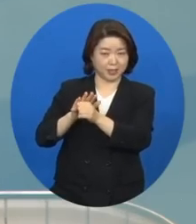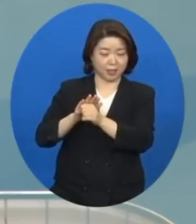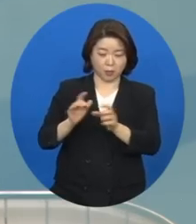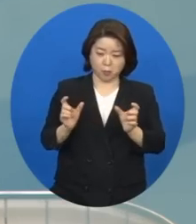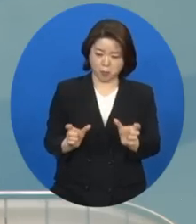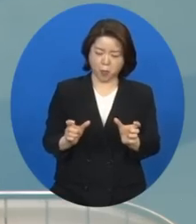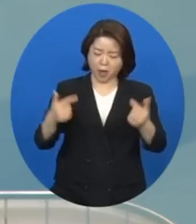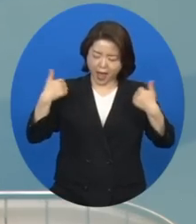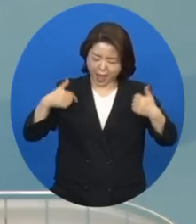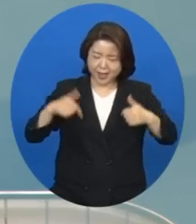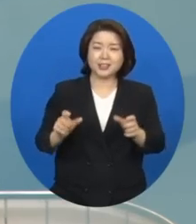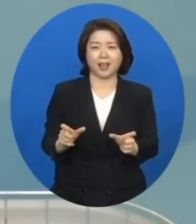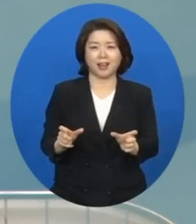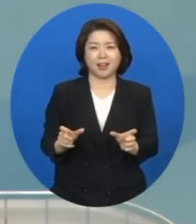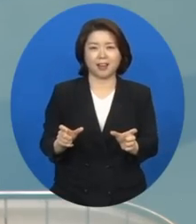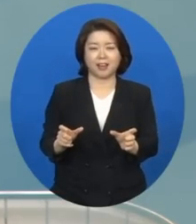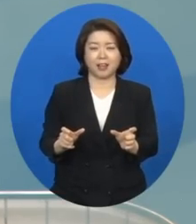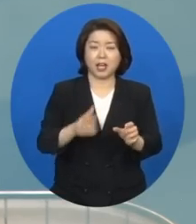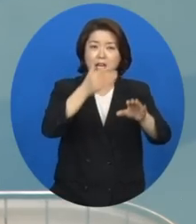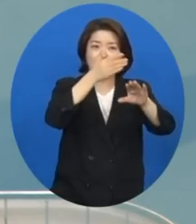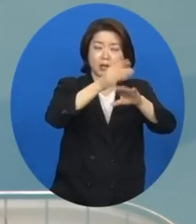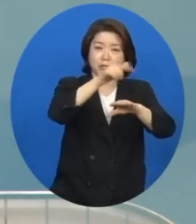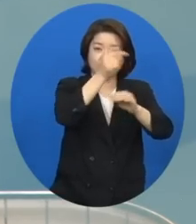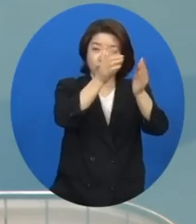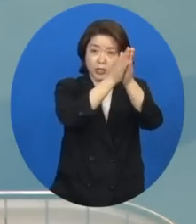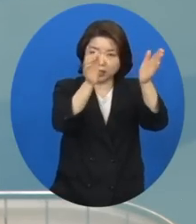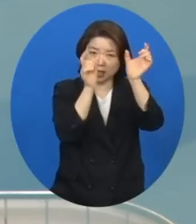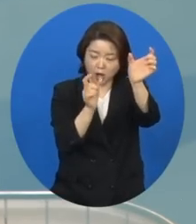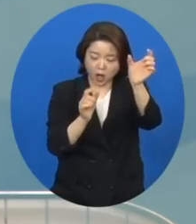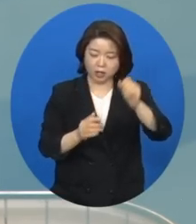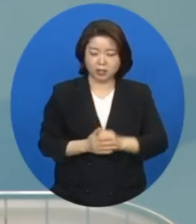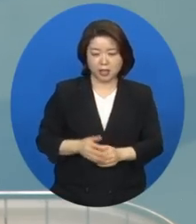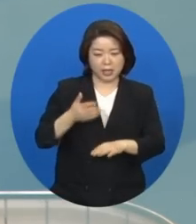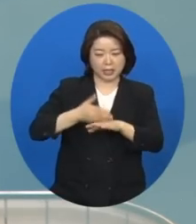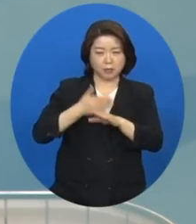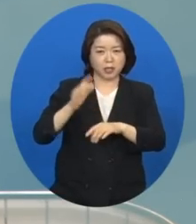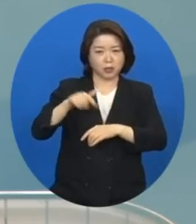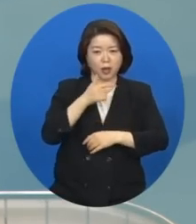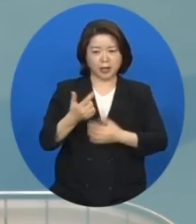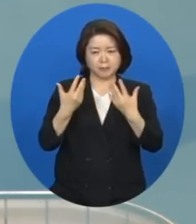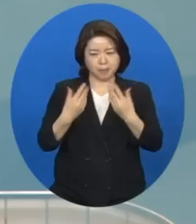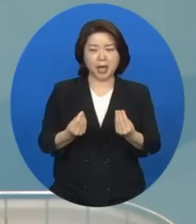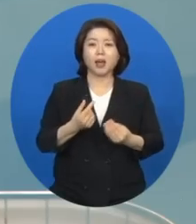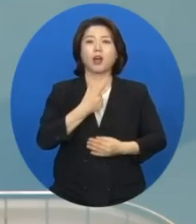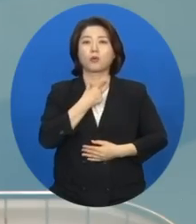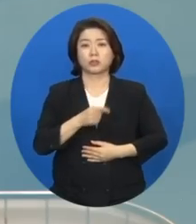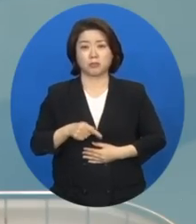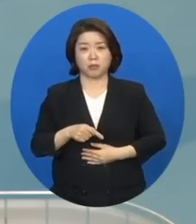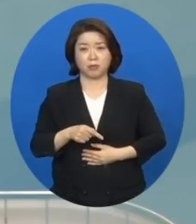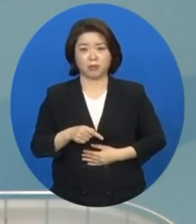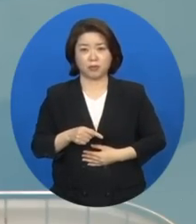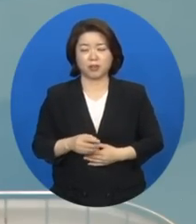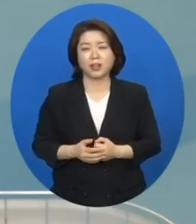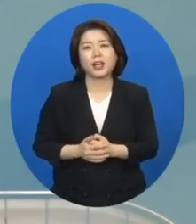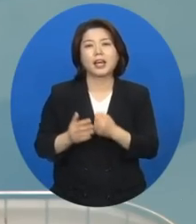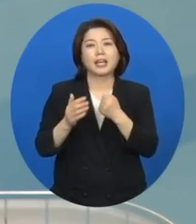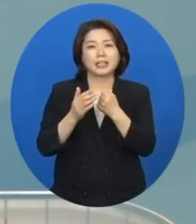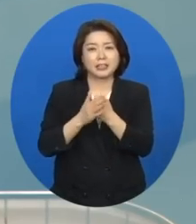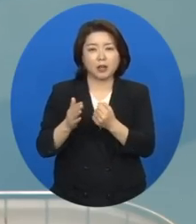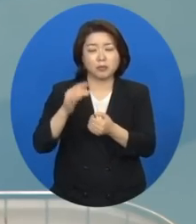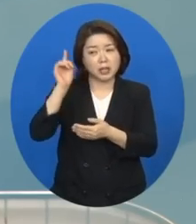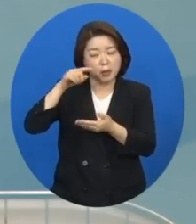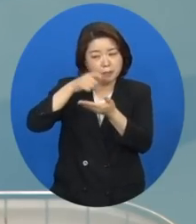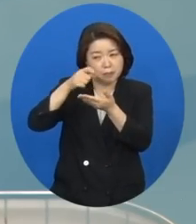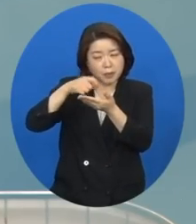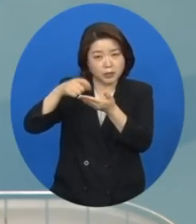사랑합니다. 감사로 하루를 시작하고 감사로 하루를 마치고 싶기 때문이에요. 그래서 일기